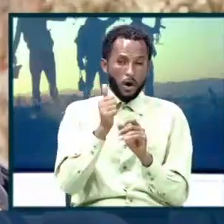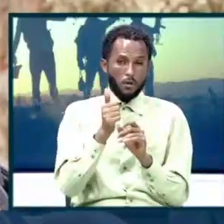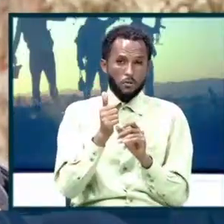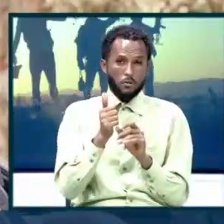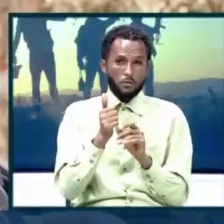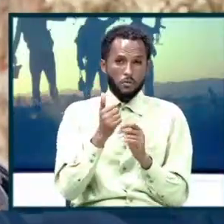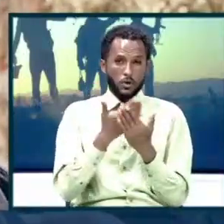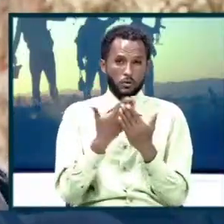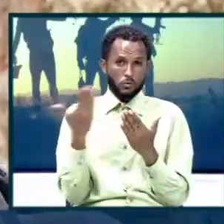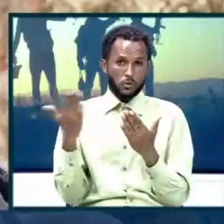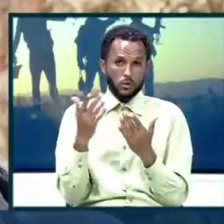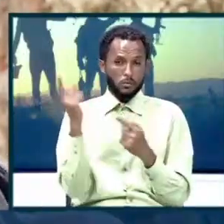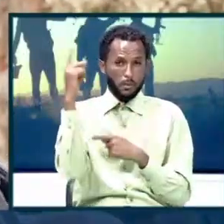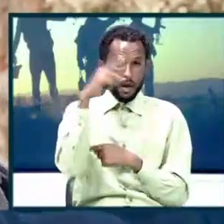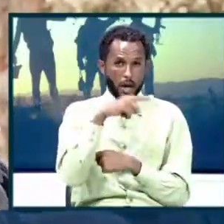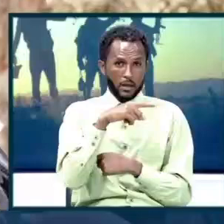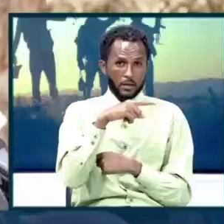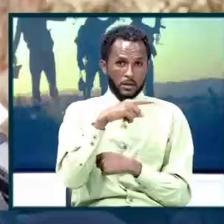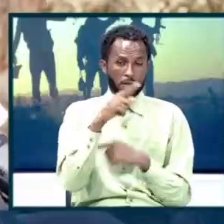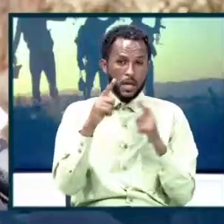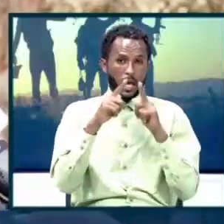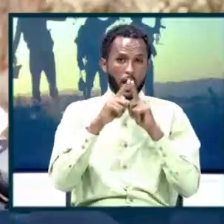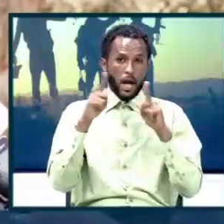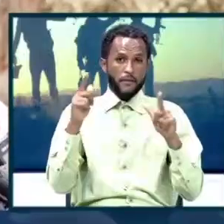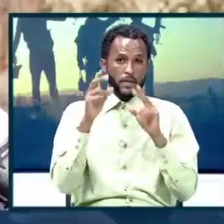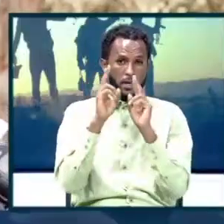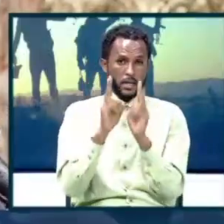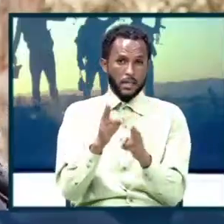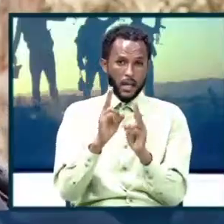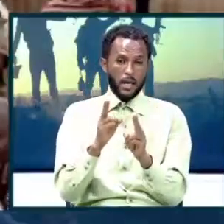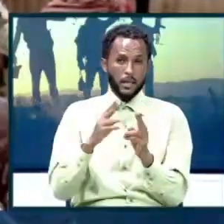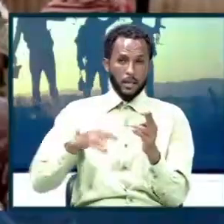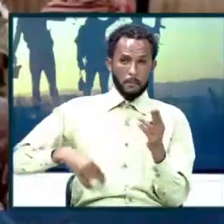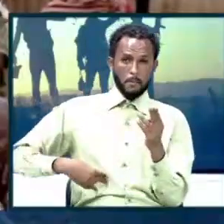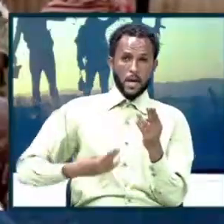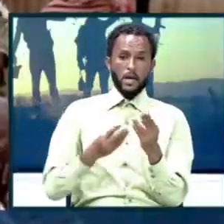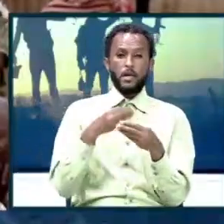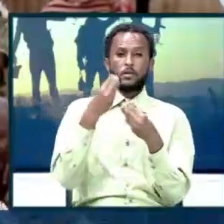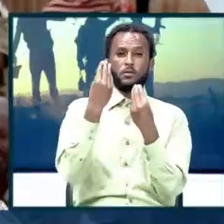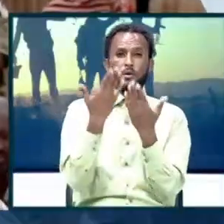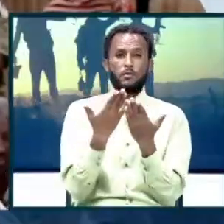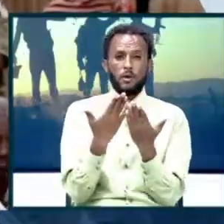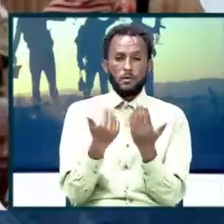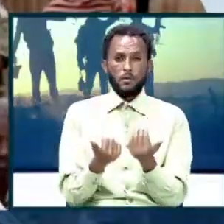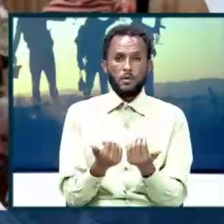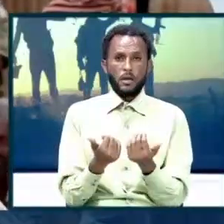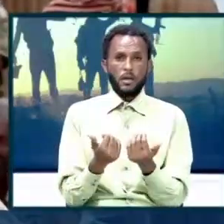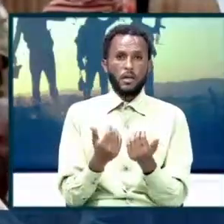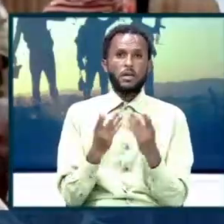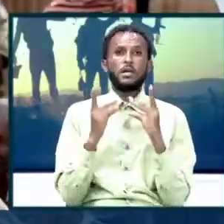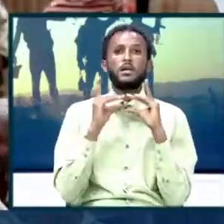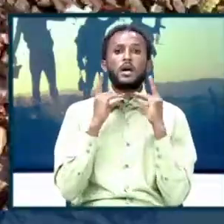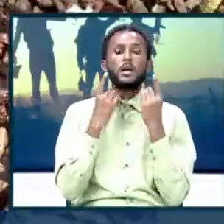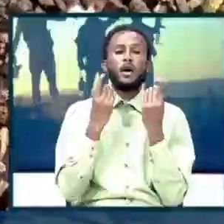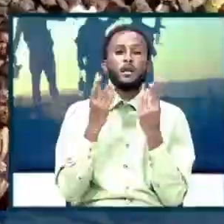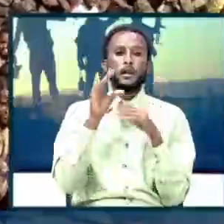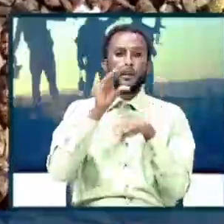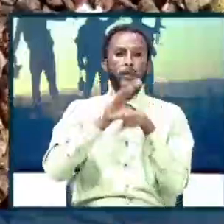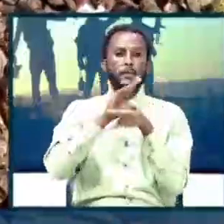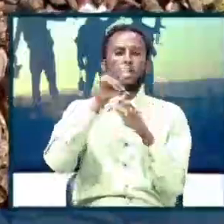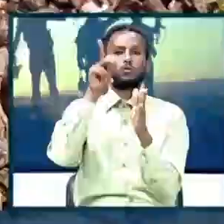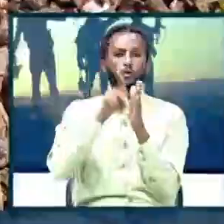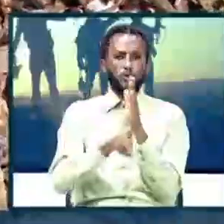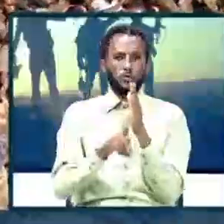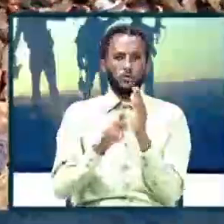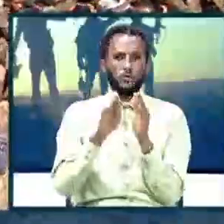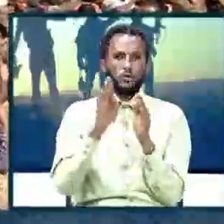እዚ ጉዳይ እዚ ዝመዓልቲ እዚ ምምፁ ዓብዪ ታሪክ ዓብዪ ምሕረት እዩ። ቀሺ ኣብ ቤተክርስትያን ወፂኡ ተቐቲሉ እዩ።